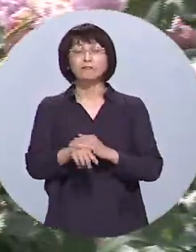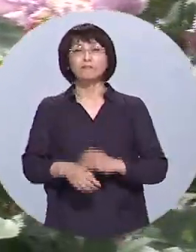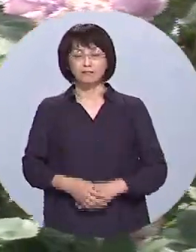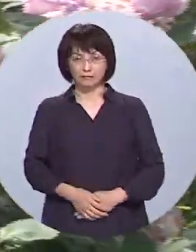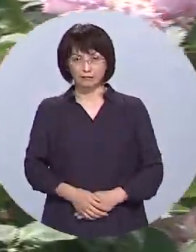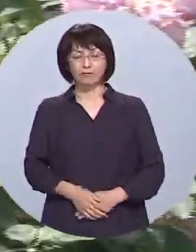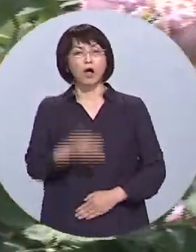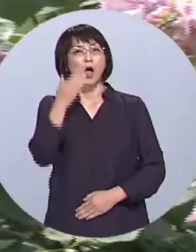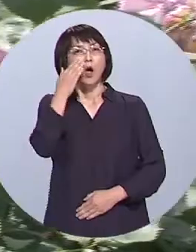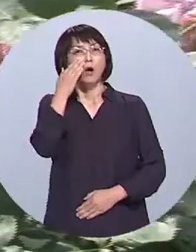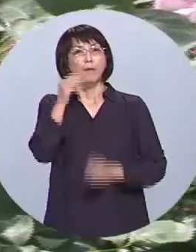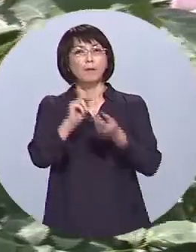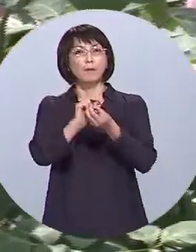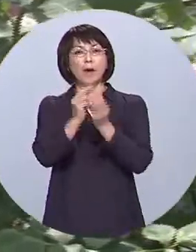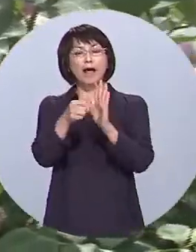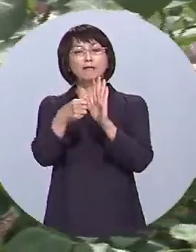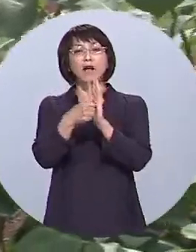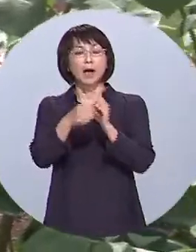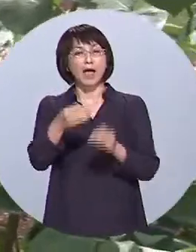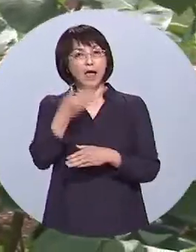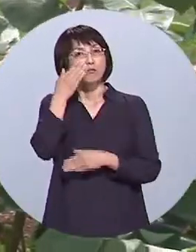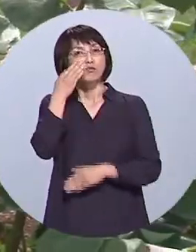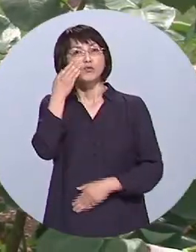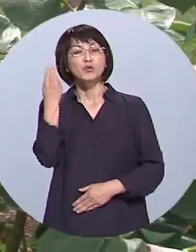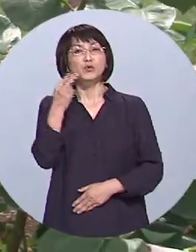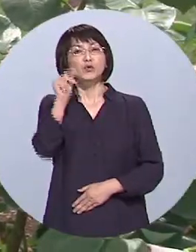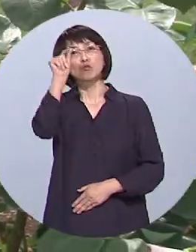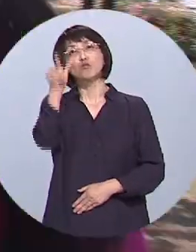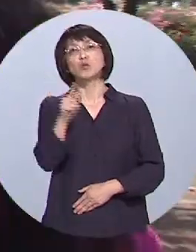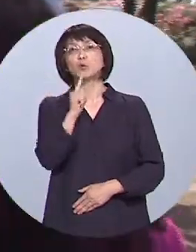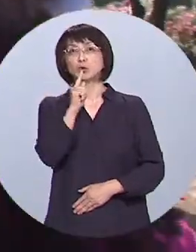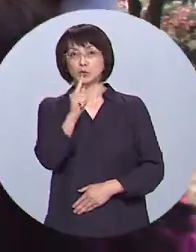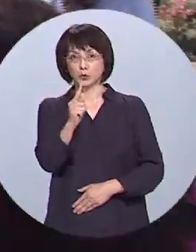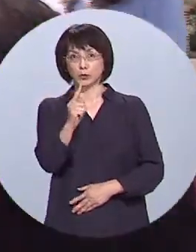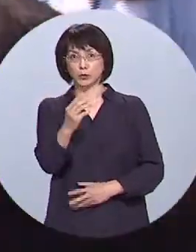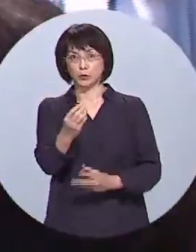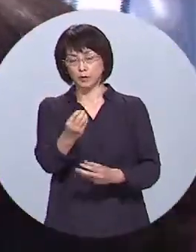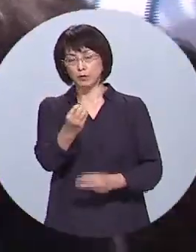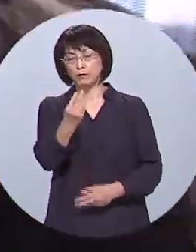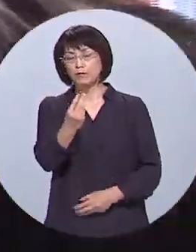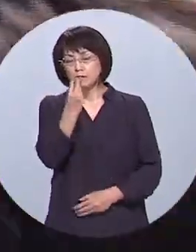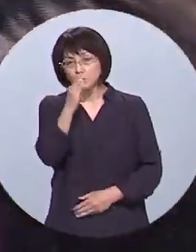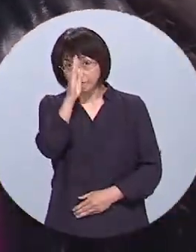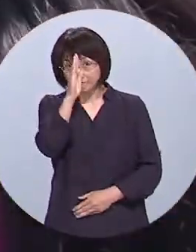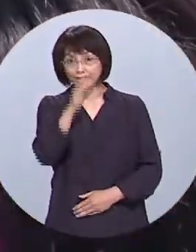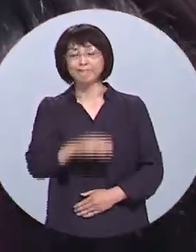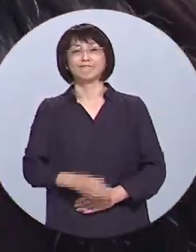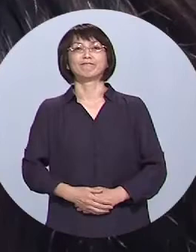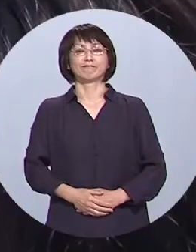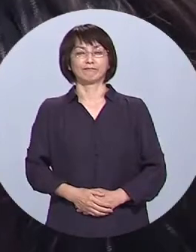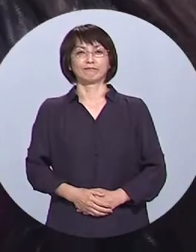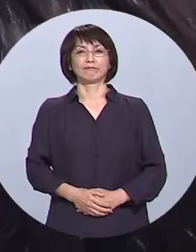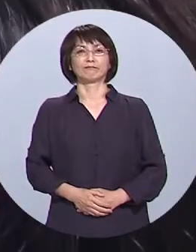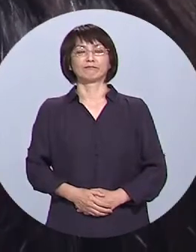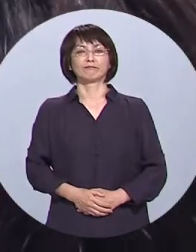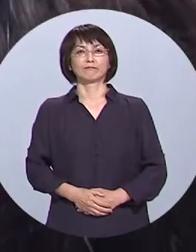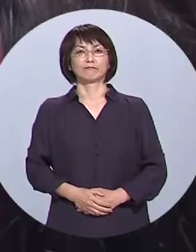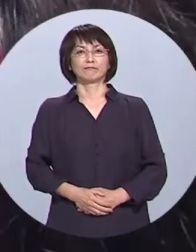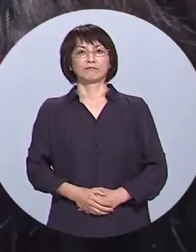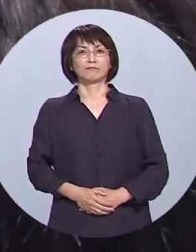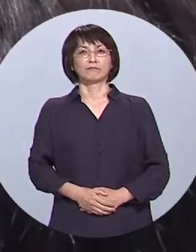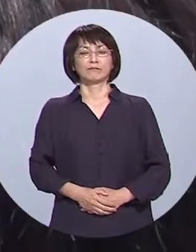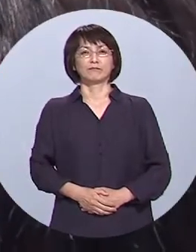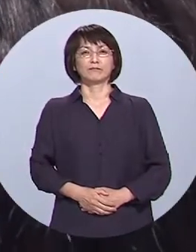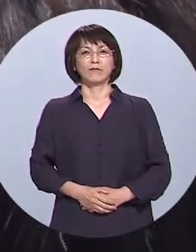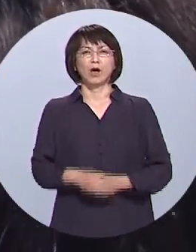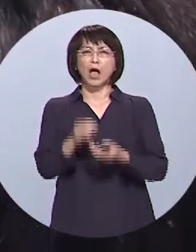という名前なんですけれども、ぜひぜひあの顔を近づけて。 あ、 ち